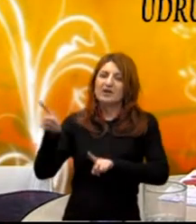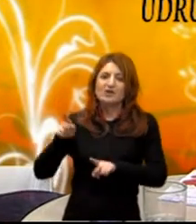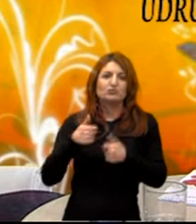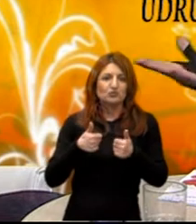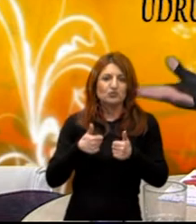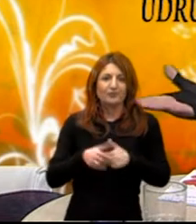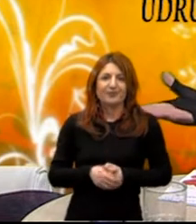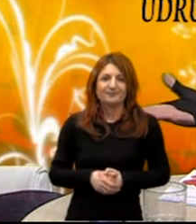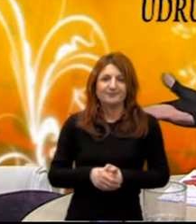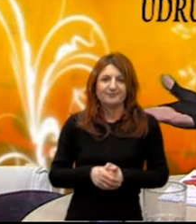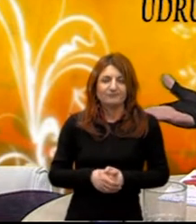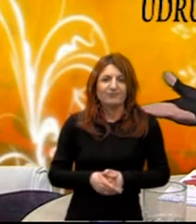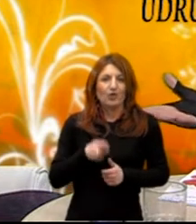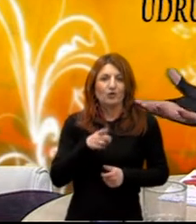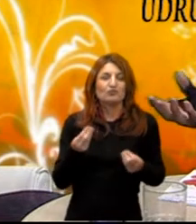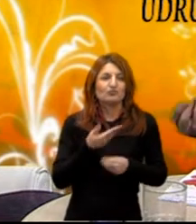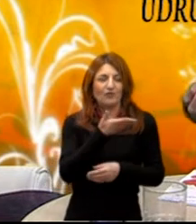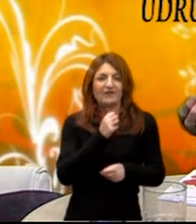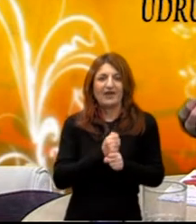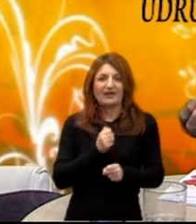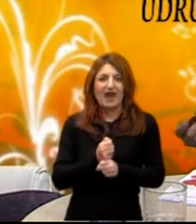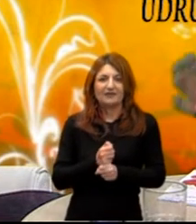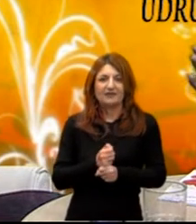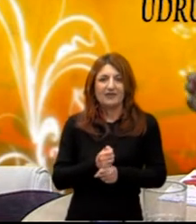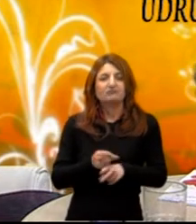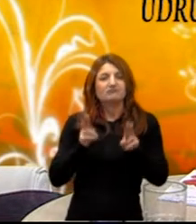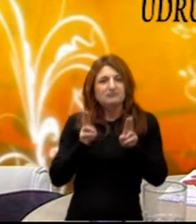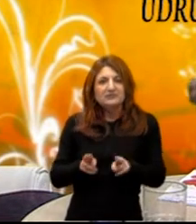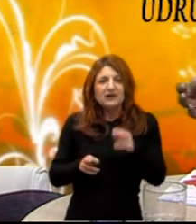No. To je ovo u stvari što vi radite. Zaista